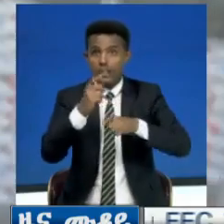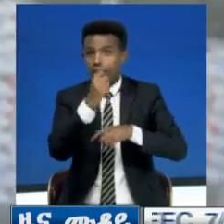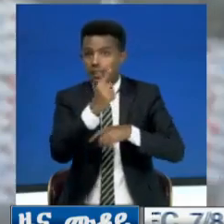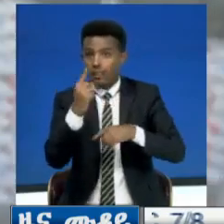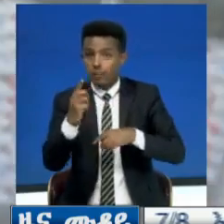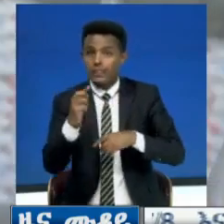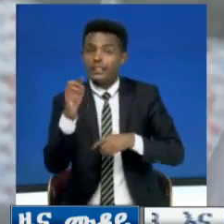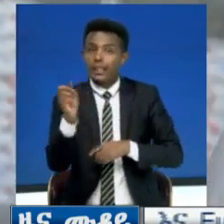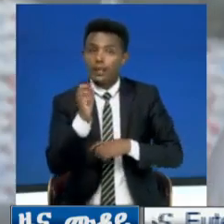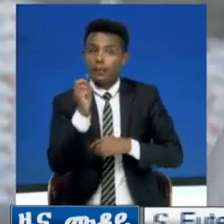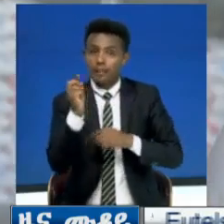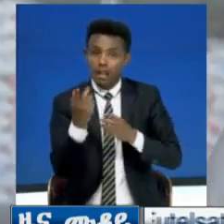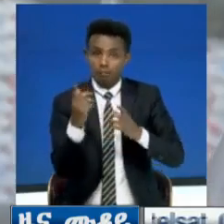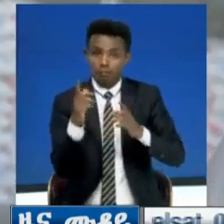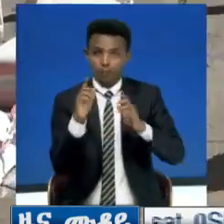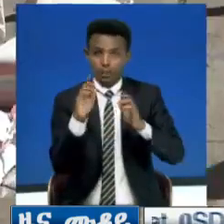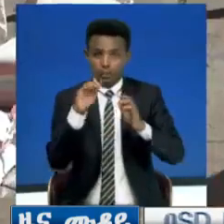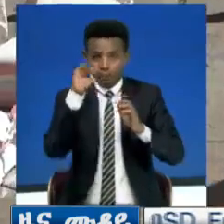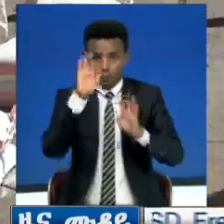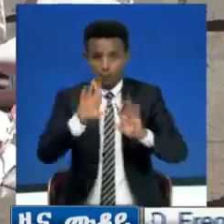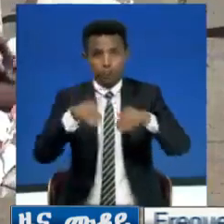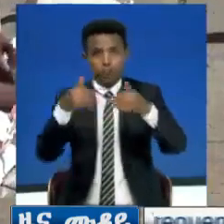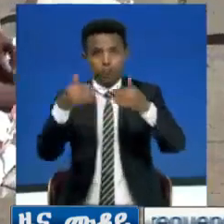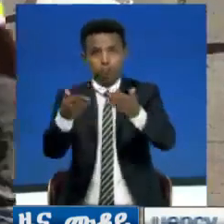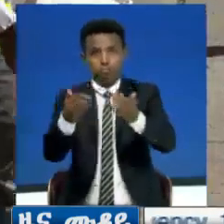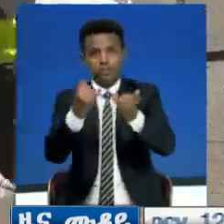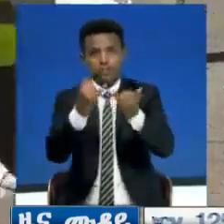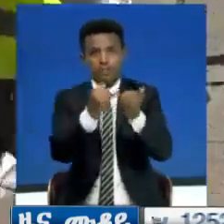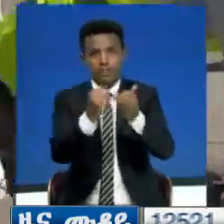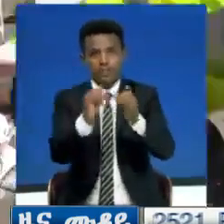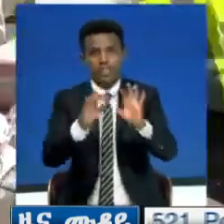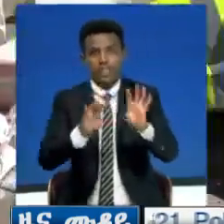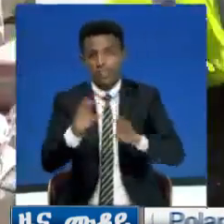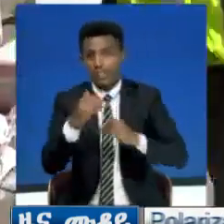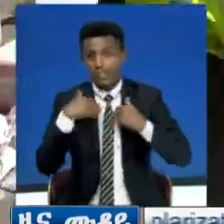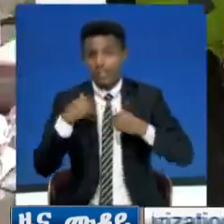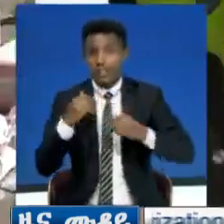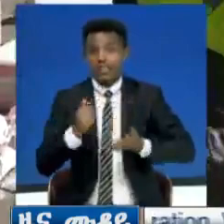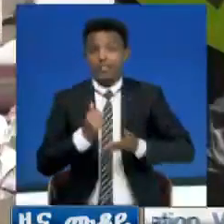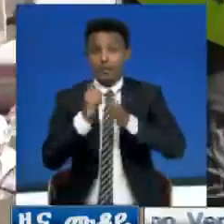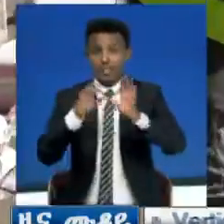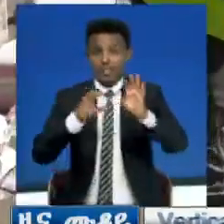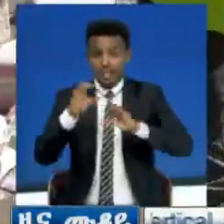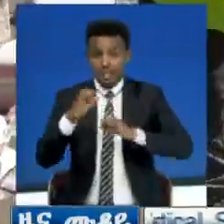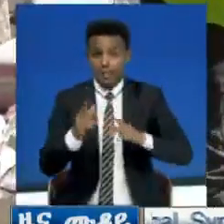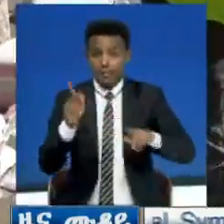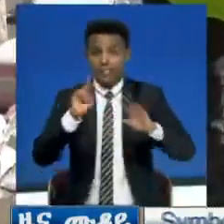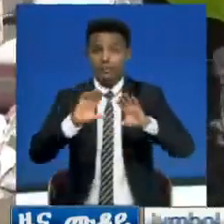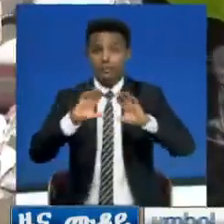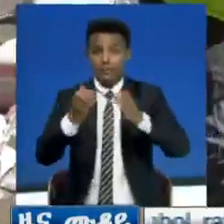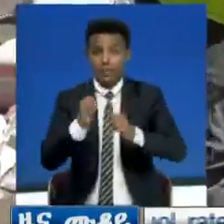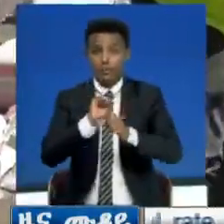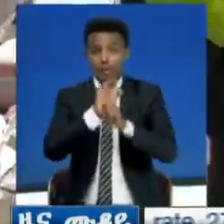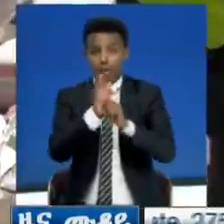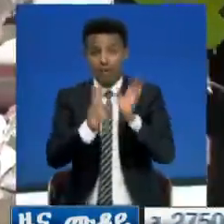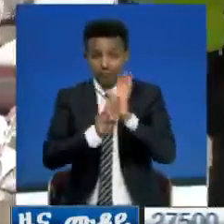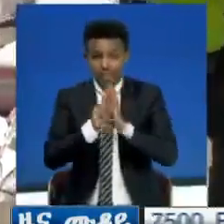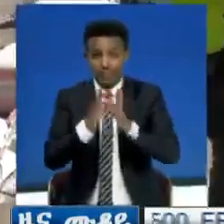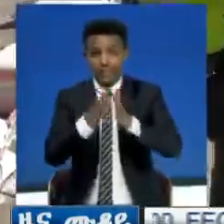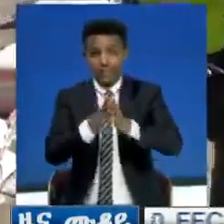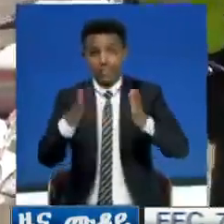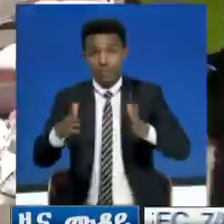መጥተው ነው ያስረከብነው ያለ ነው። ድጋፍ የተደረገላቸው የህብረተሰብ ክፍሎችም የኮሮና ቫይረስ ወረርሽኝ በተስፋፋበትና የኑሮ